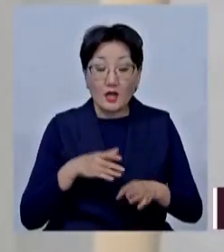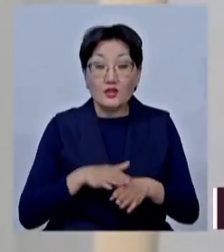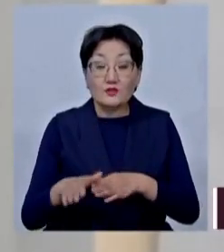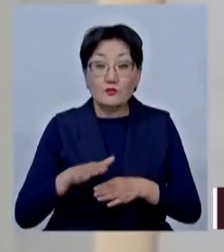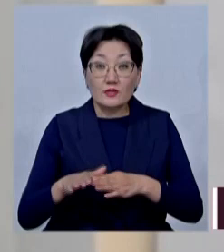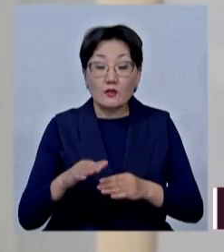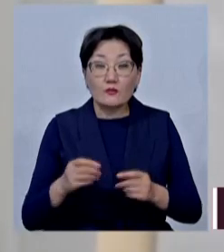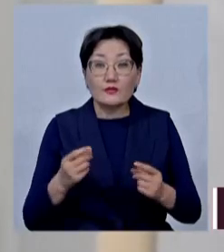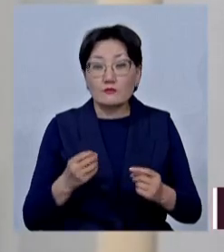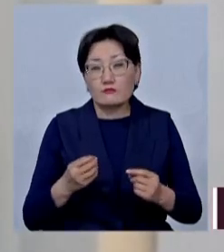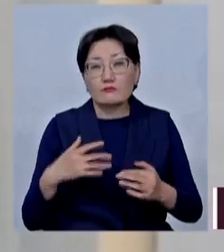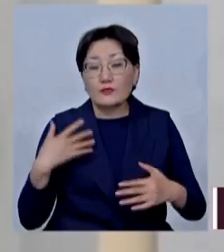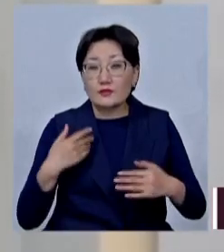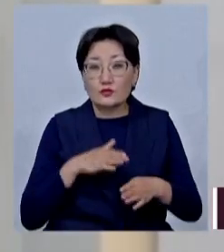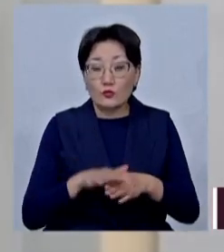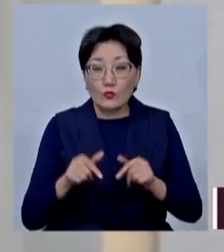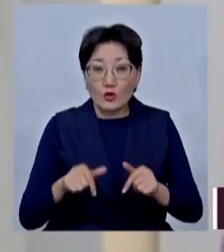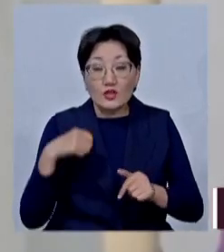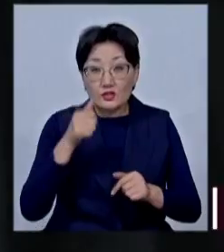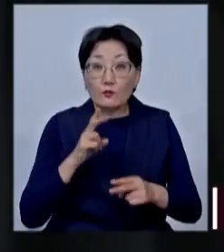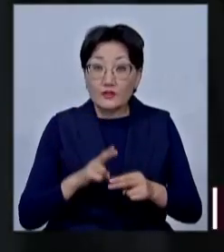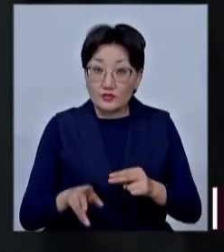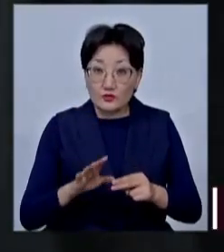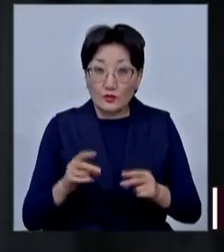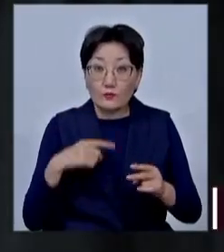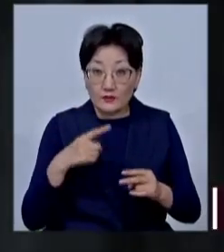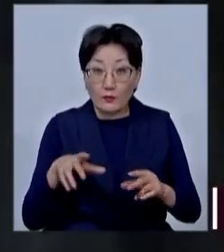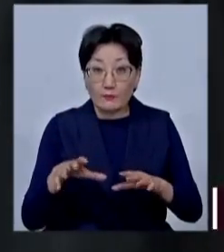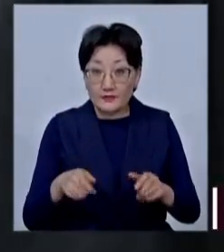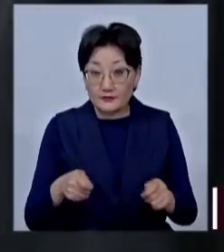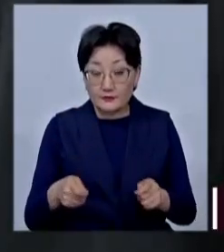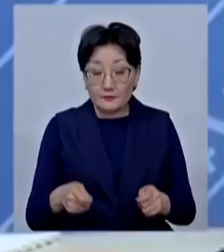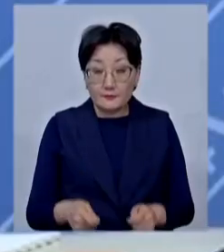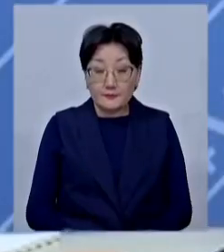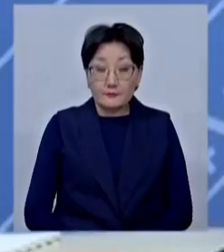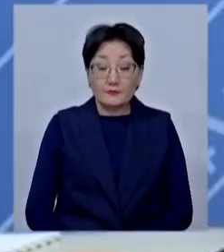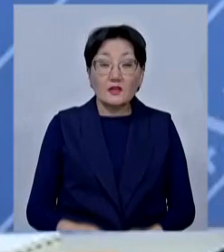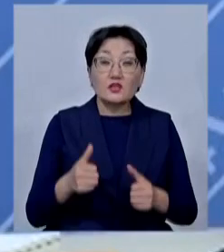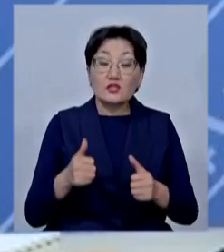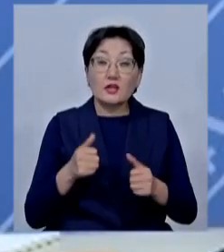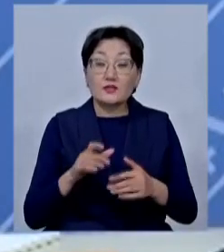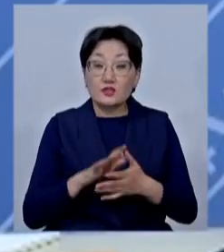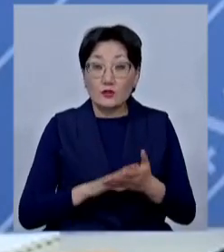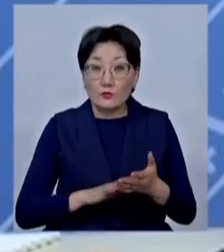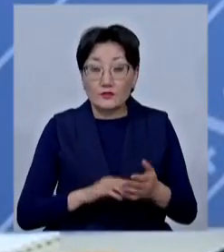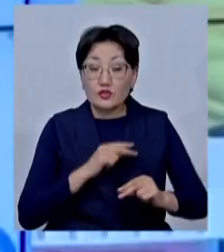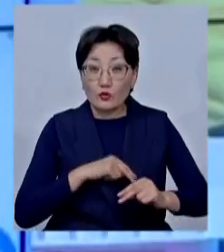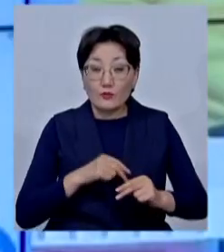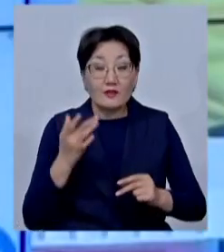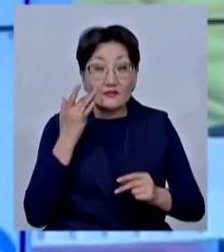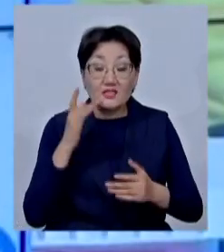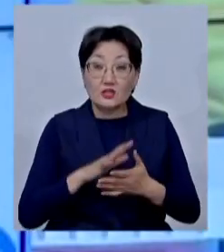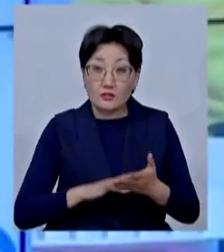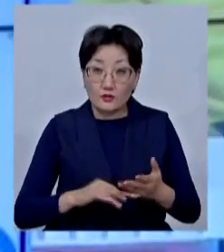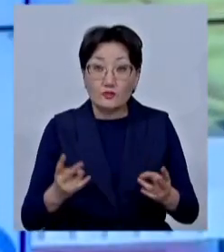Атқарылған игілікті істер осы жылмен ғана шектеліп қалмауы тиіс деді. Жақсы іс әрдайым жалғасын табуы